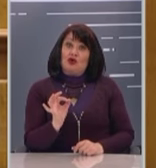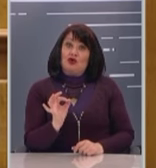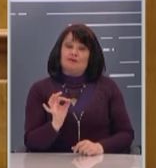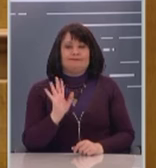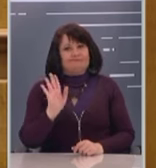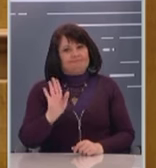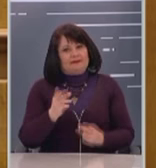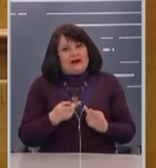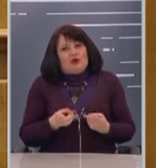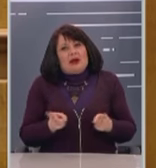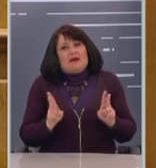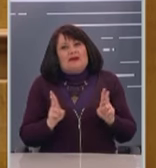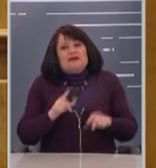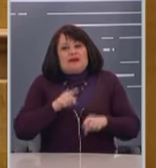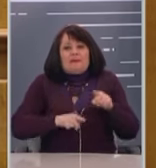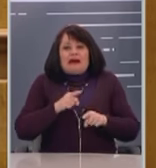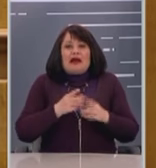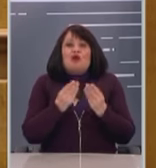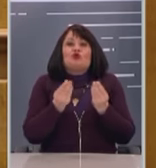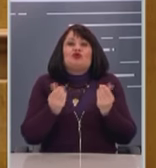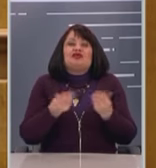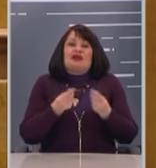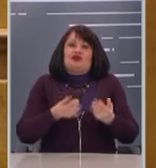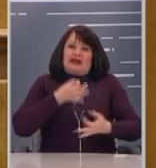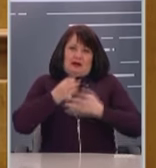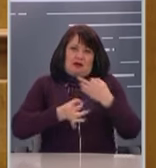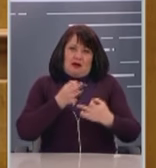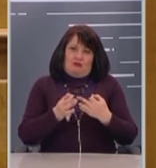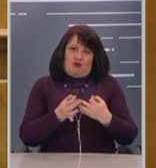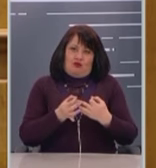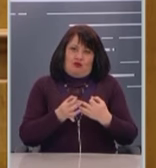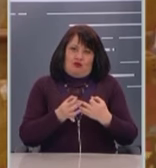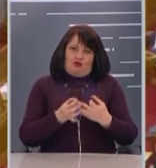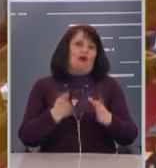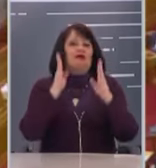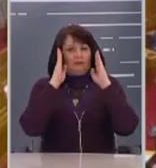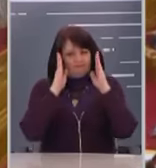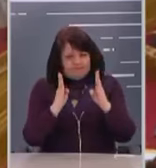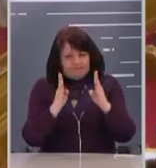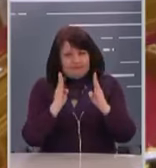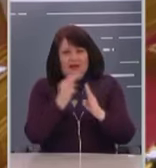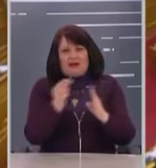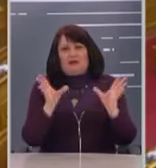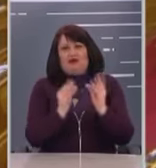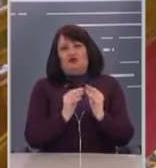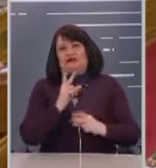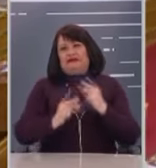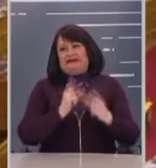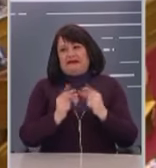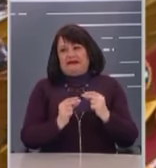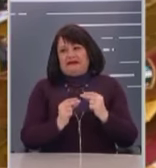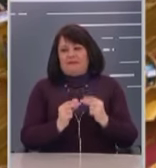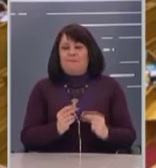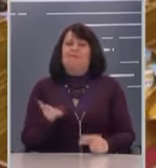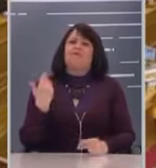Επιτρέψτε μου να κάνω μερικές αναφορές επί της ουσίας για τα θέματα αυτά που αποτελούν το αντικείμενο της σημερινής συζήτησης. Διάβασα